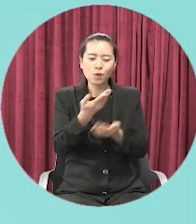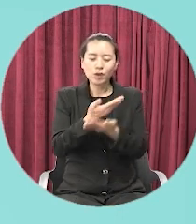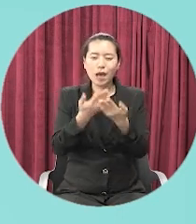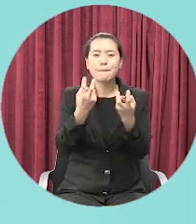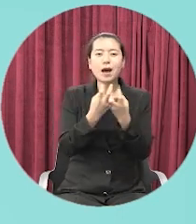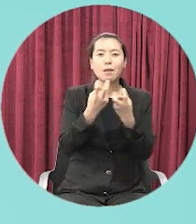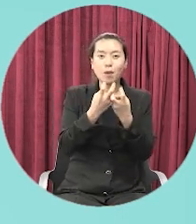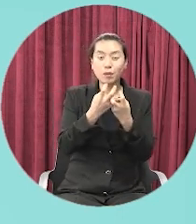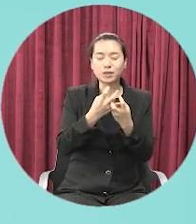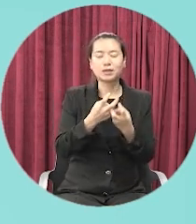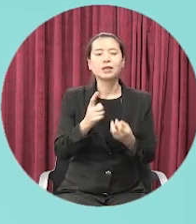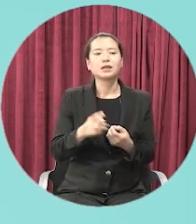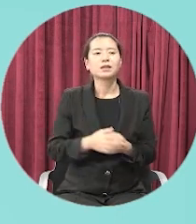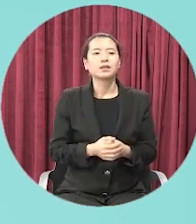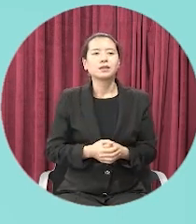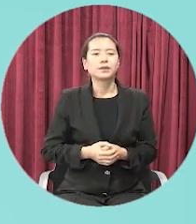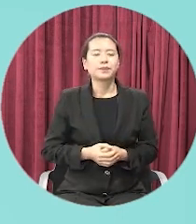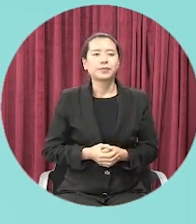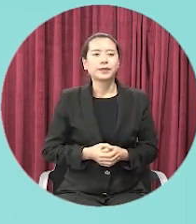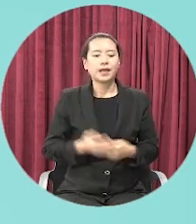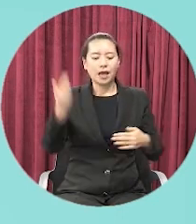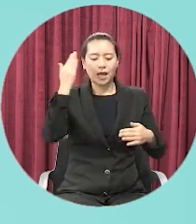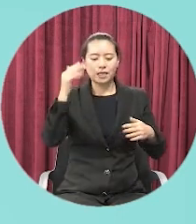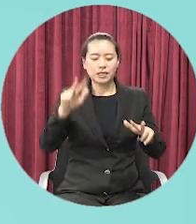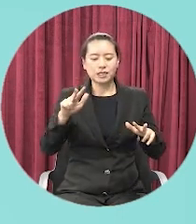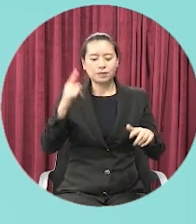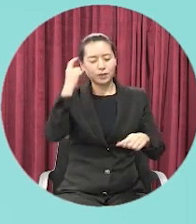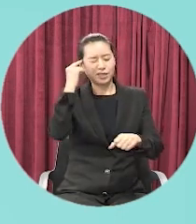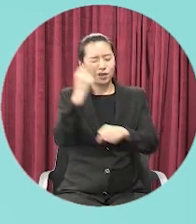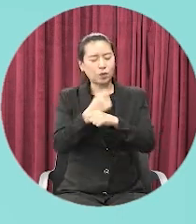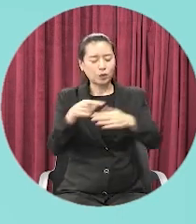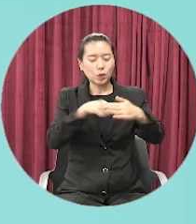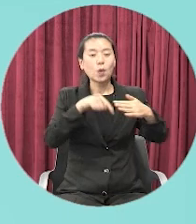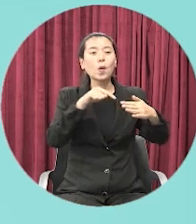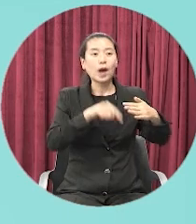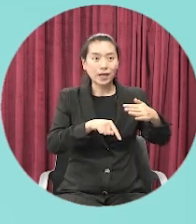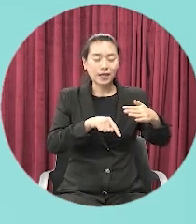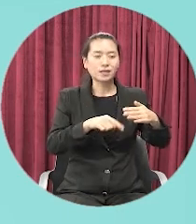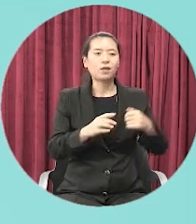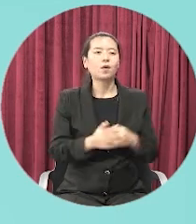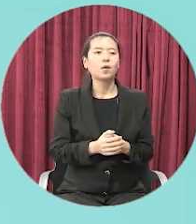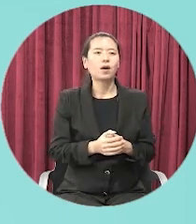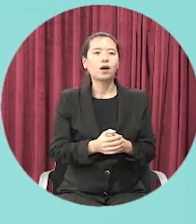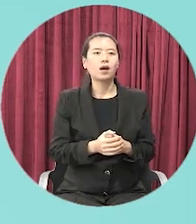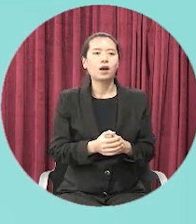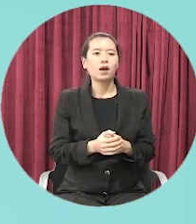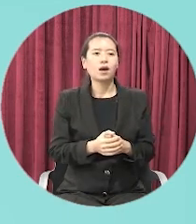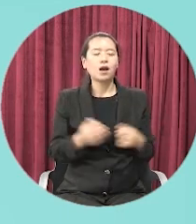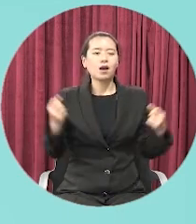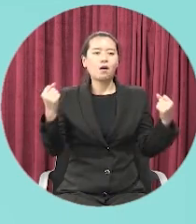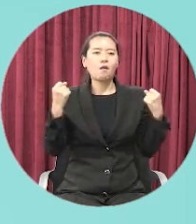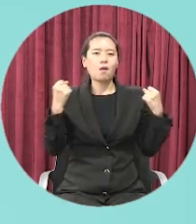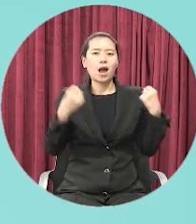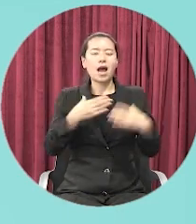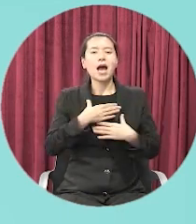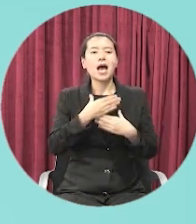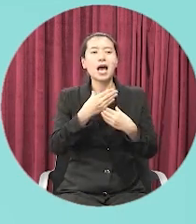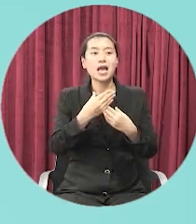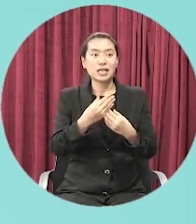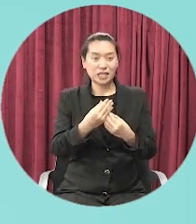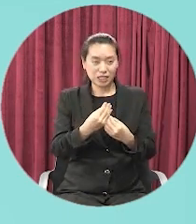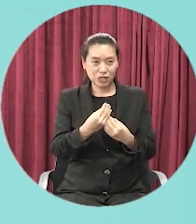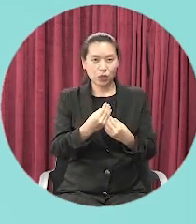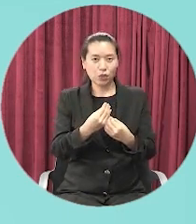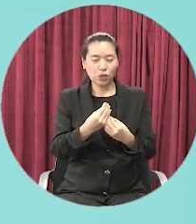저희가 내부 가지로 진행하고 있는 그 코르다 시대에 자기 온 텍 죄 건강 안정 방 기반 디지털스퀘어